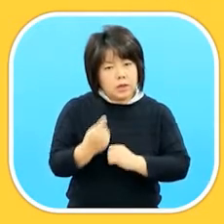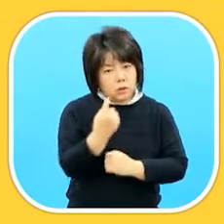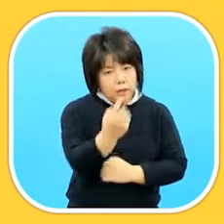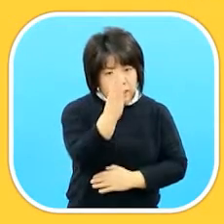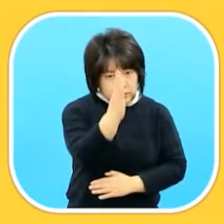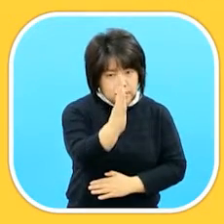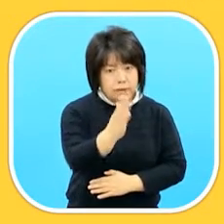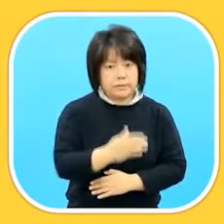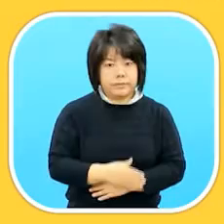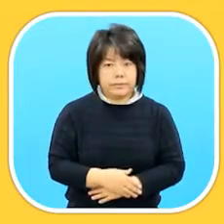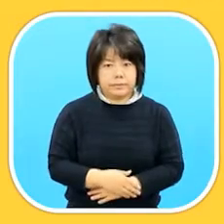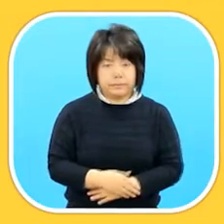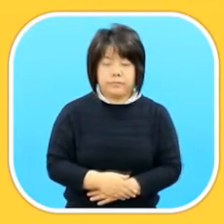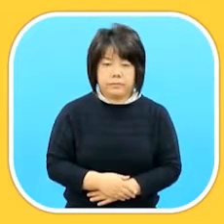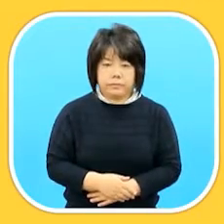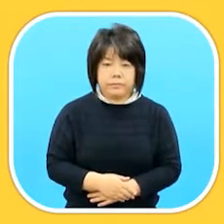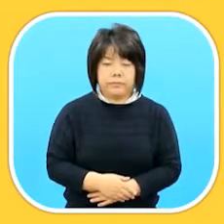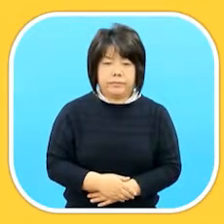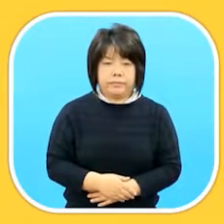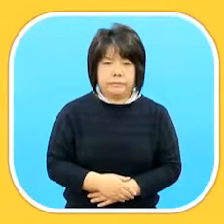ひお出かけください。